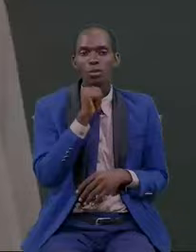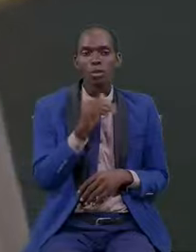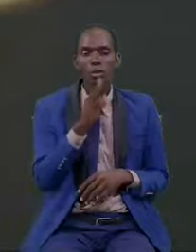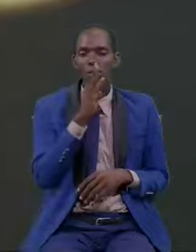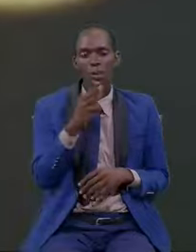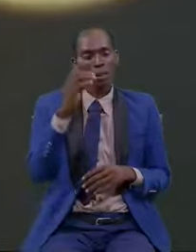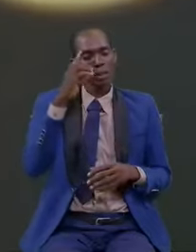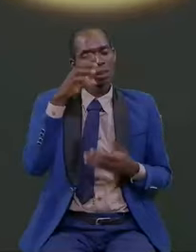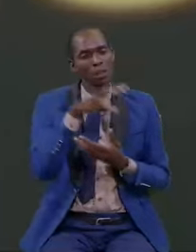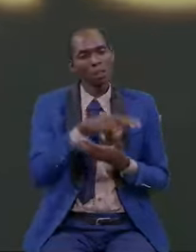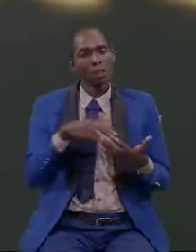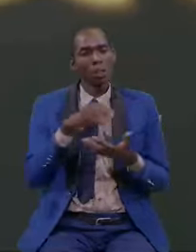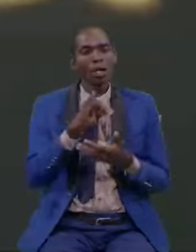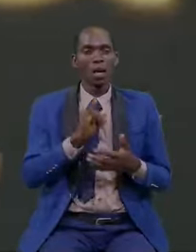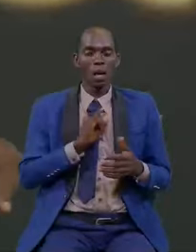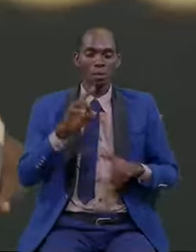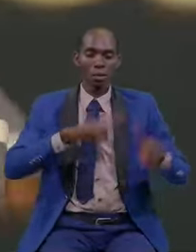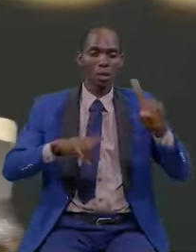confus.